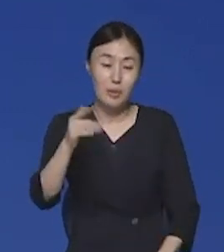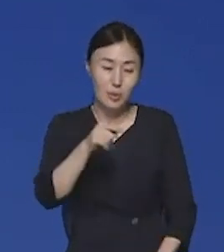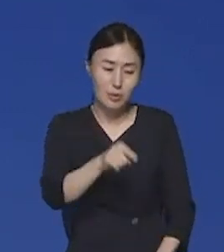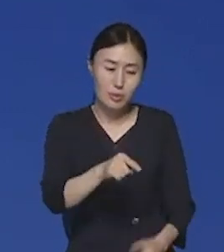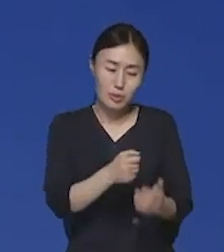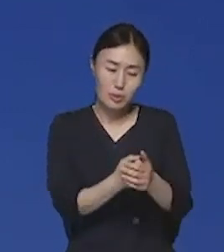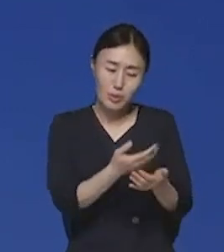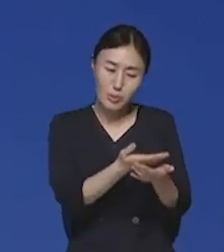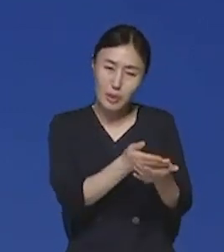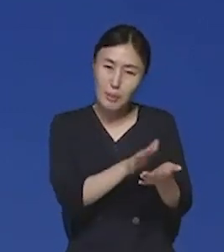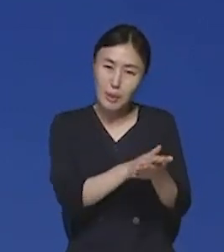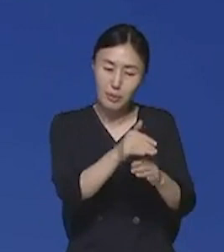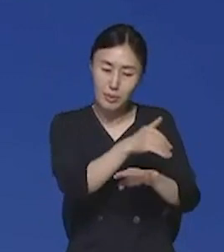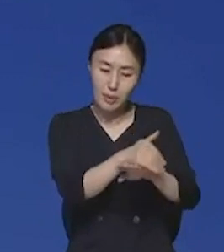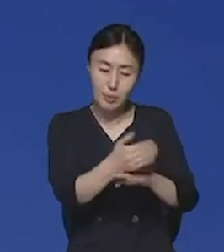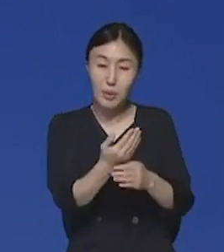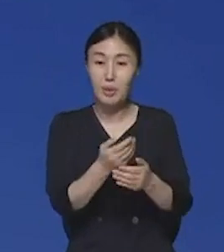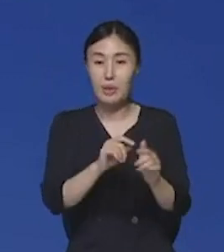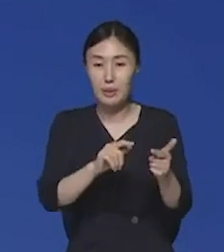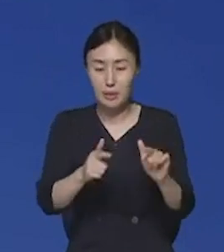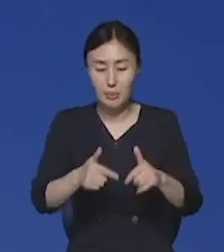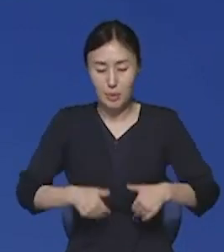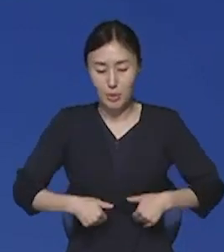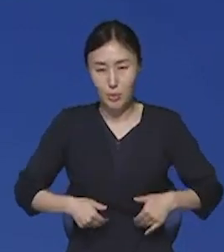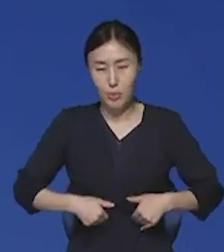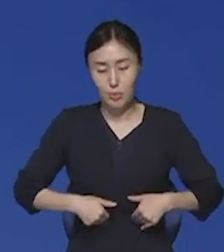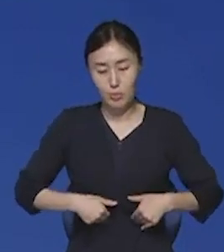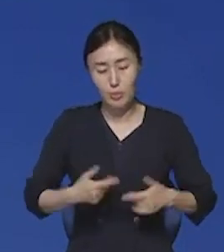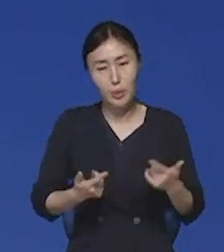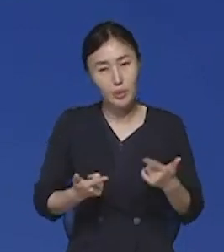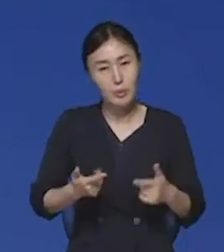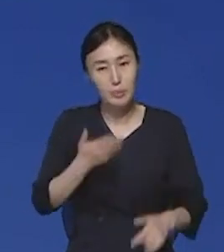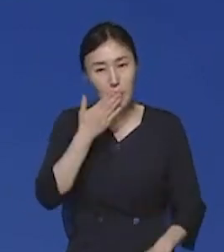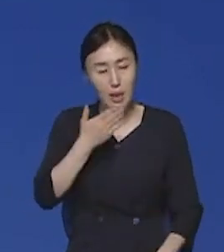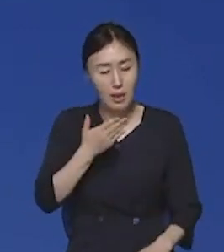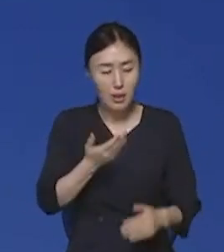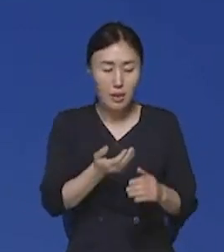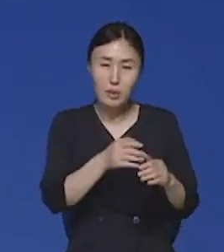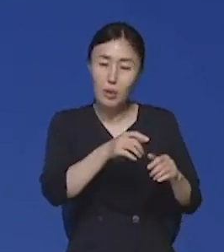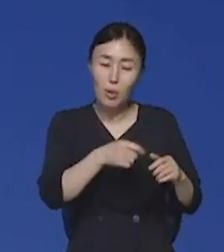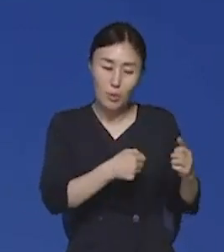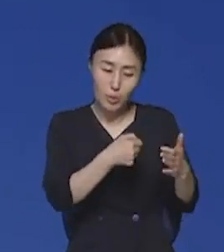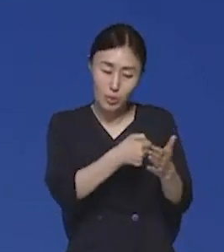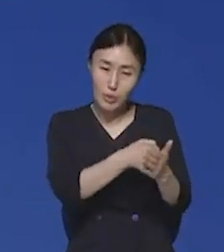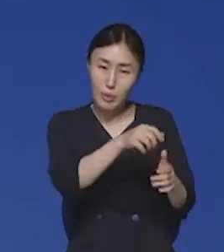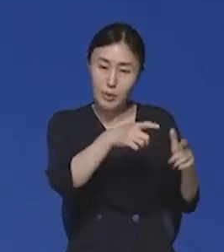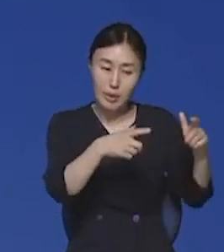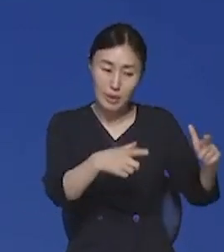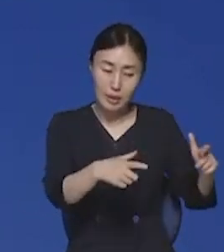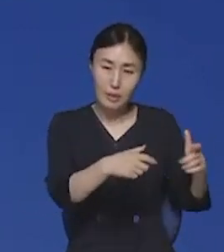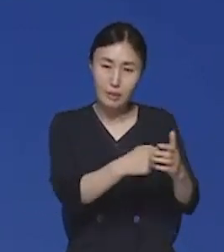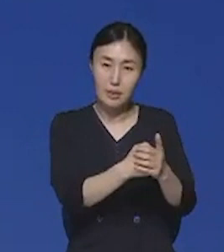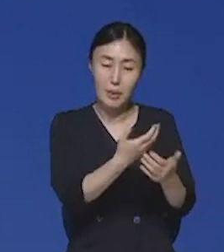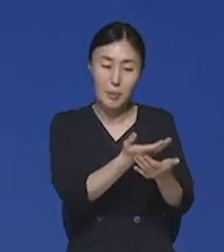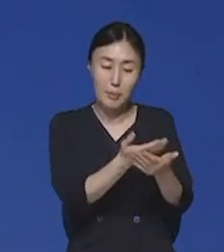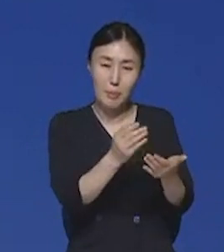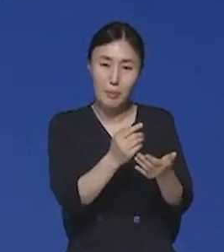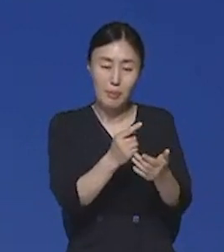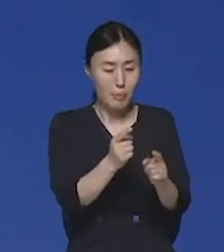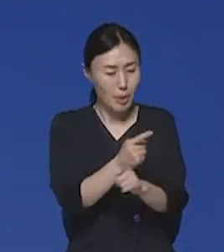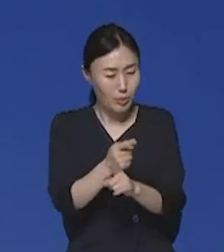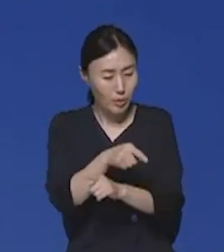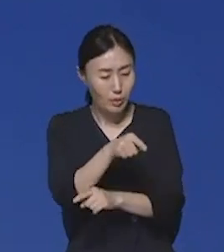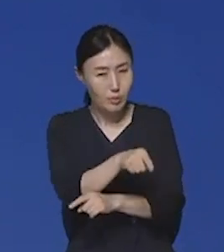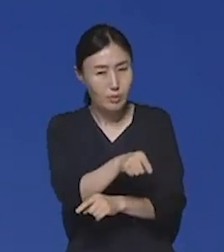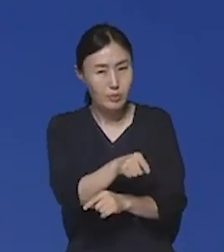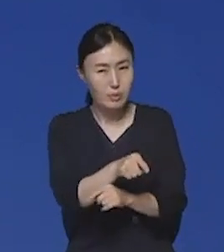개발계획 변경 등 필요한 조치를 해야 한다 여기서 종전부지 개발계획 변경이라는 부분이 바로 독소